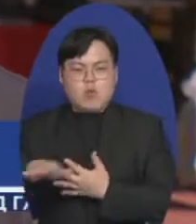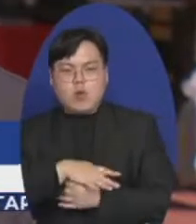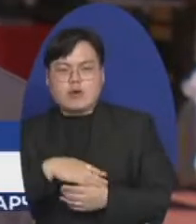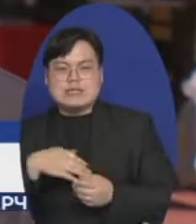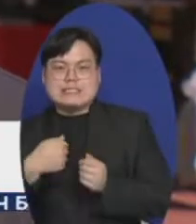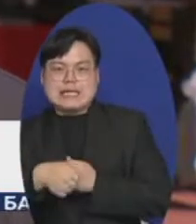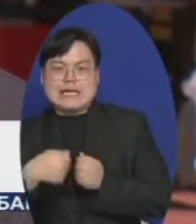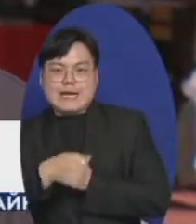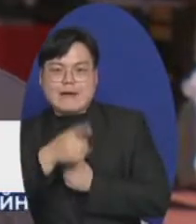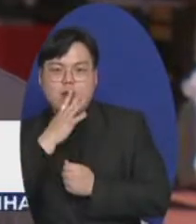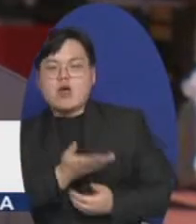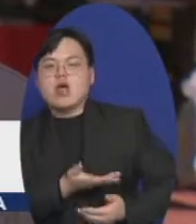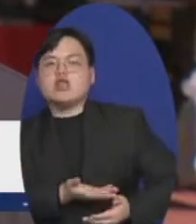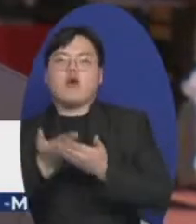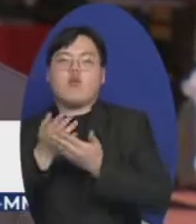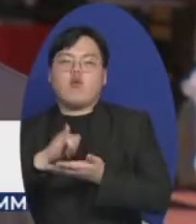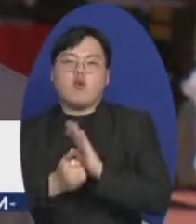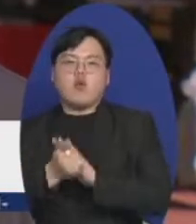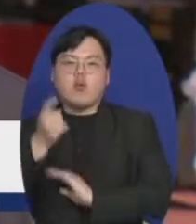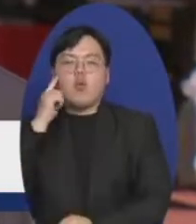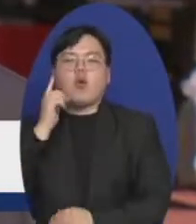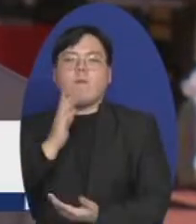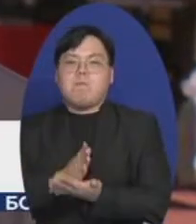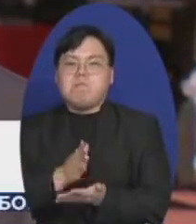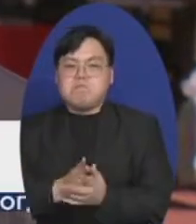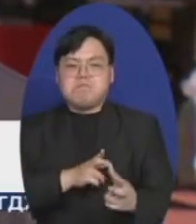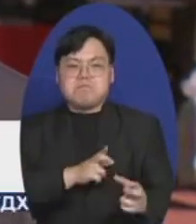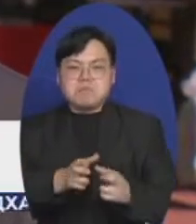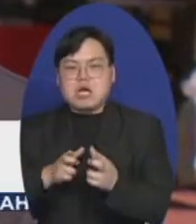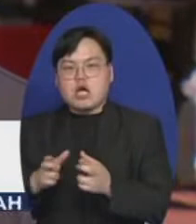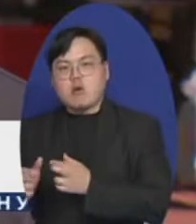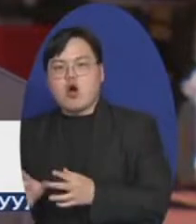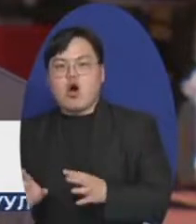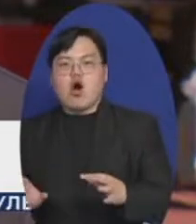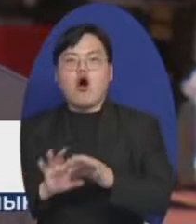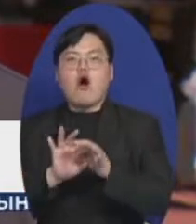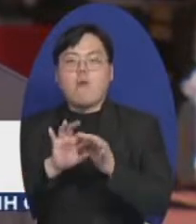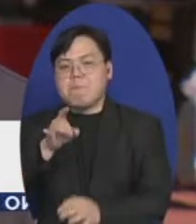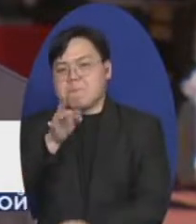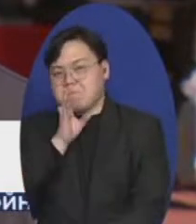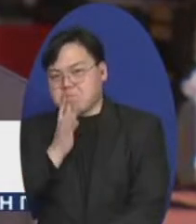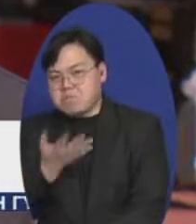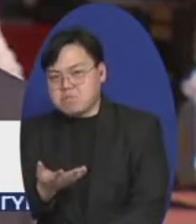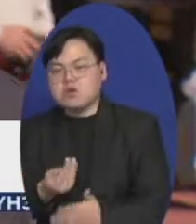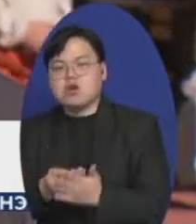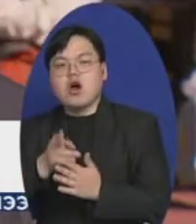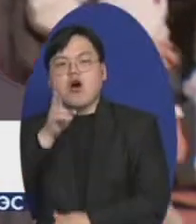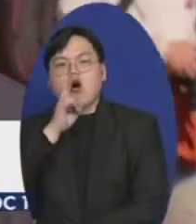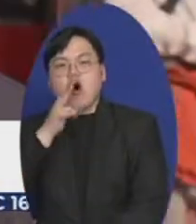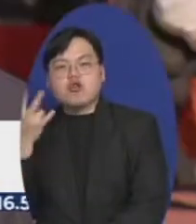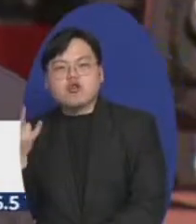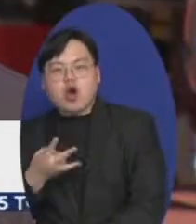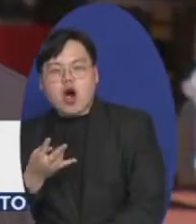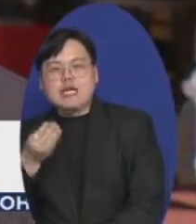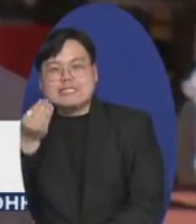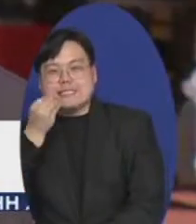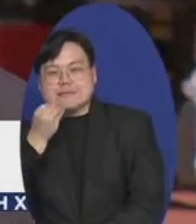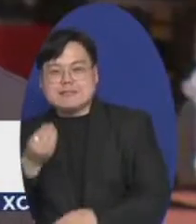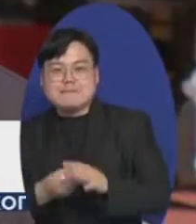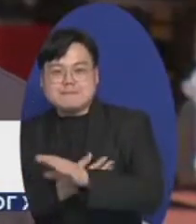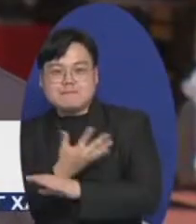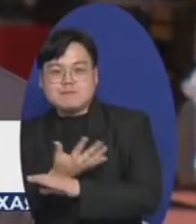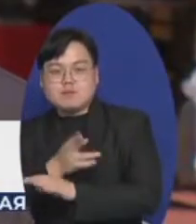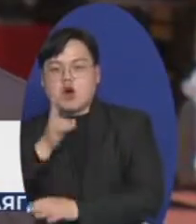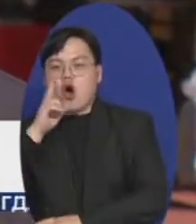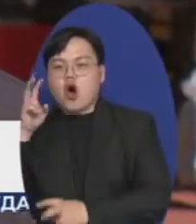их дэмжлэг болно гэж бодож байна. Нөгөө талдаа энд бас бизнесийнхний хооронд нь холбох жишээлбэл одоо жимс ногоо тарьдаг хүмүүс